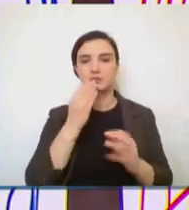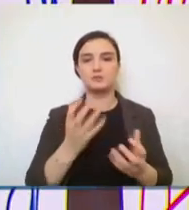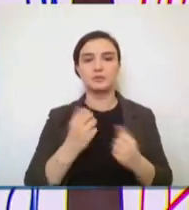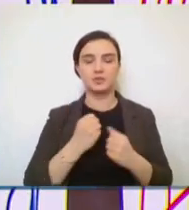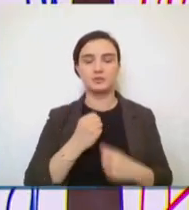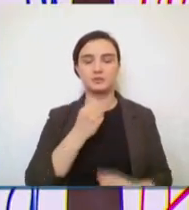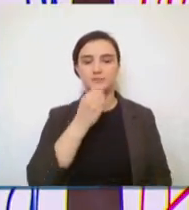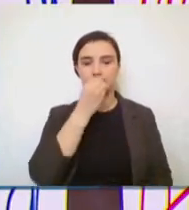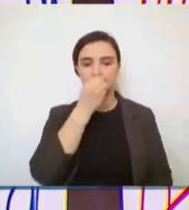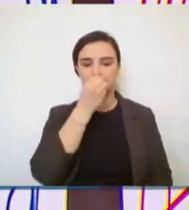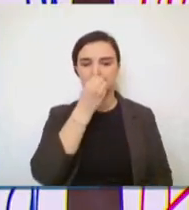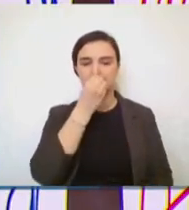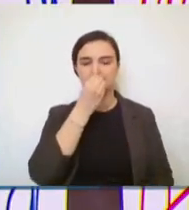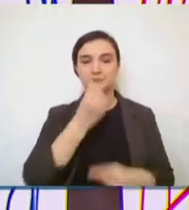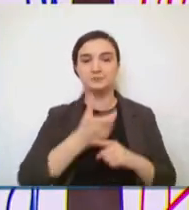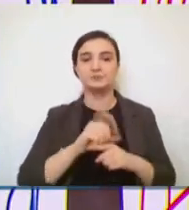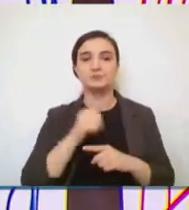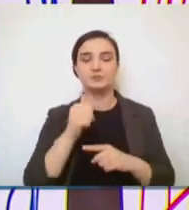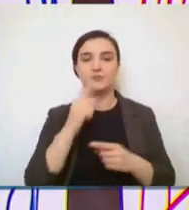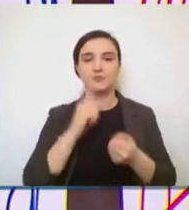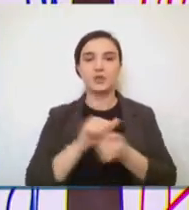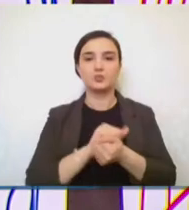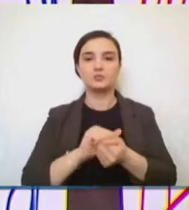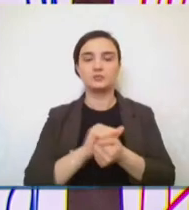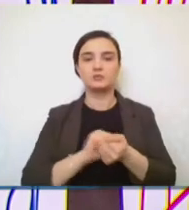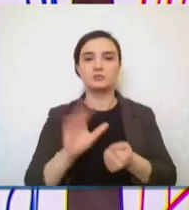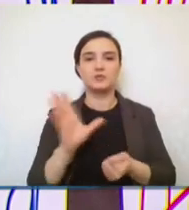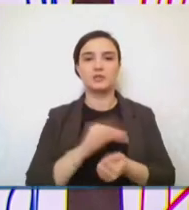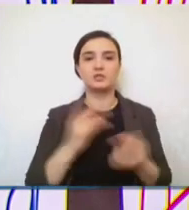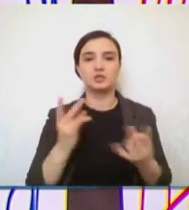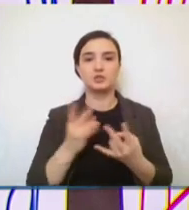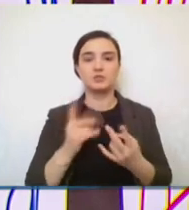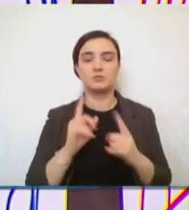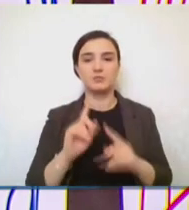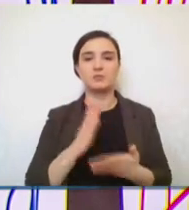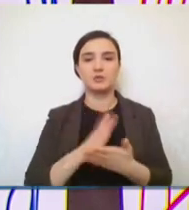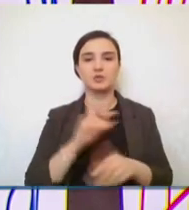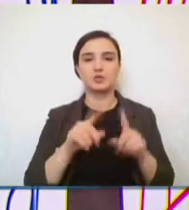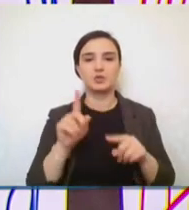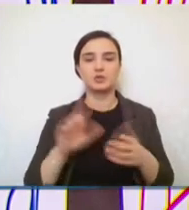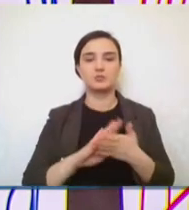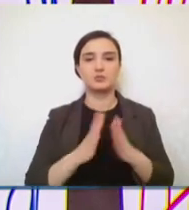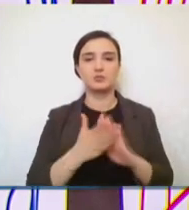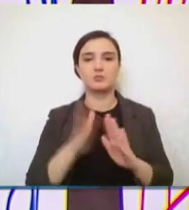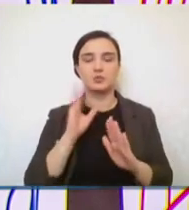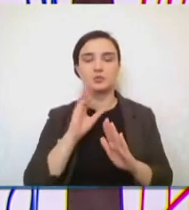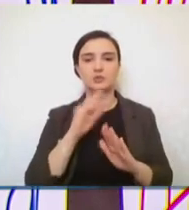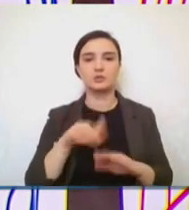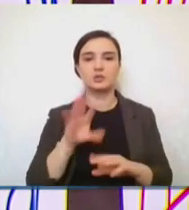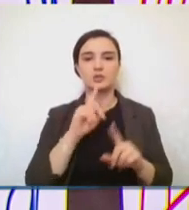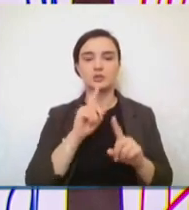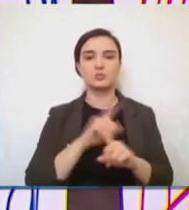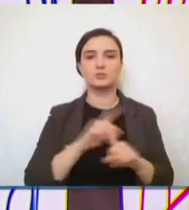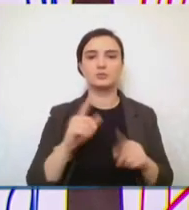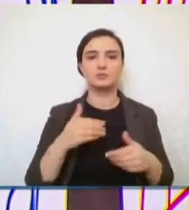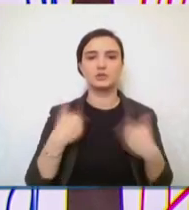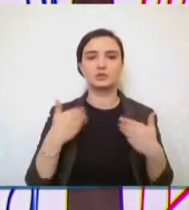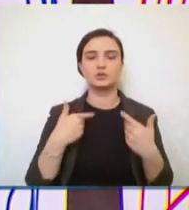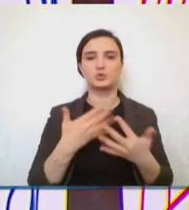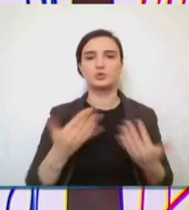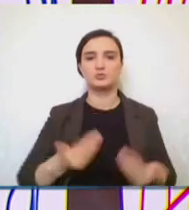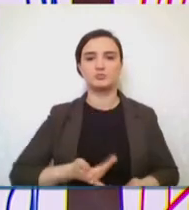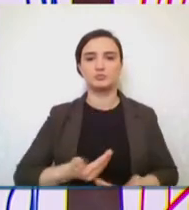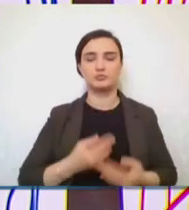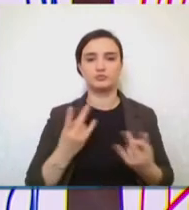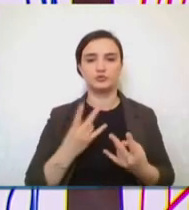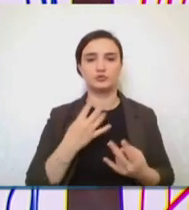კარგად დაღეჭვა, დაქუცმაც. ეს ყველა სჭირდება, მაგრამ არის ზოგიერთი მდგომარეობები, როდესაც ეს განსაკუთრებით სასიცოცხლოდ მნიშვნელოვანია. ულუფები